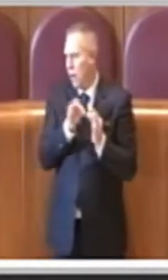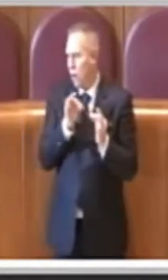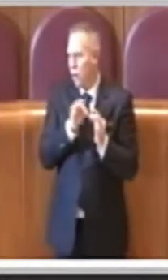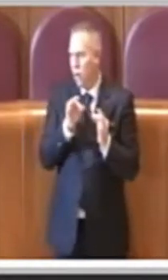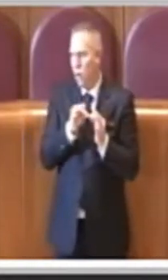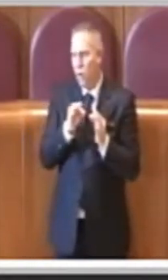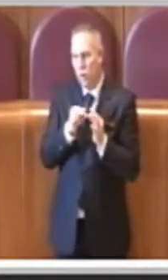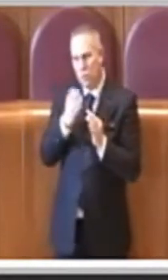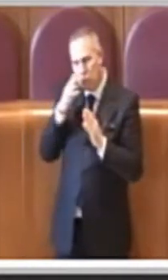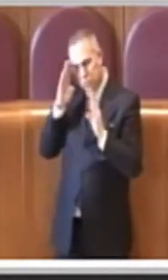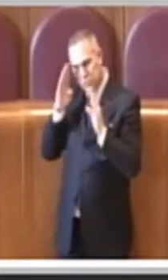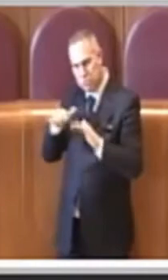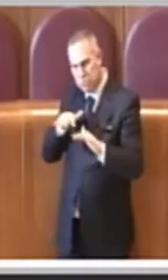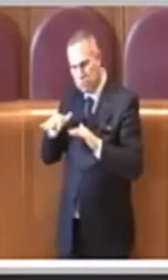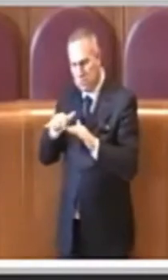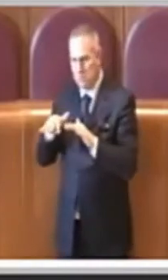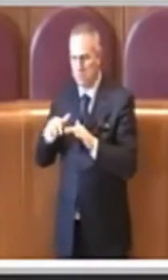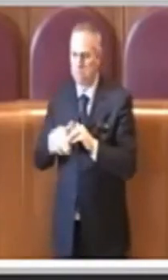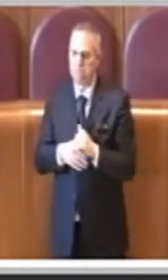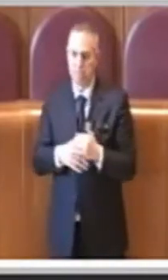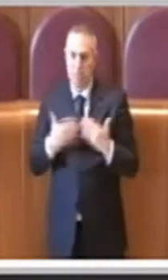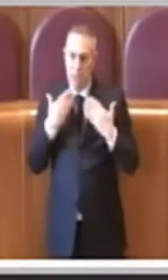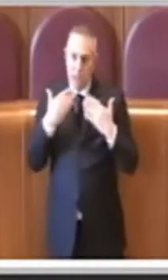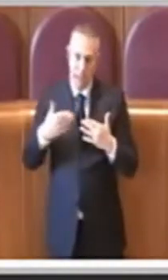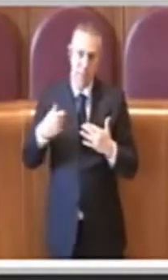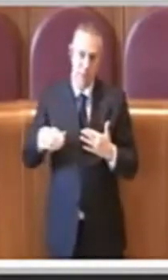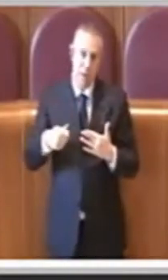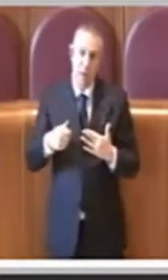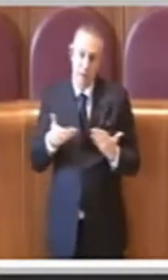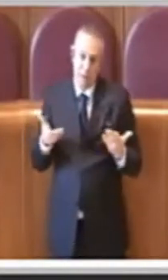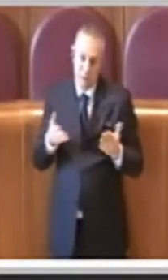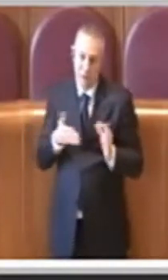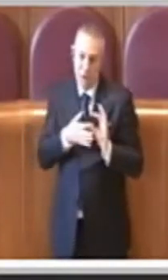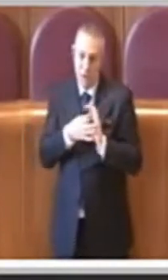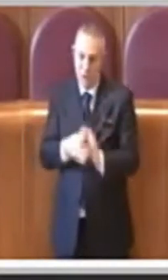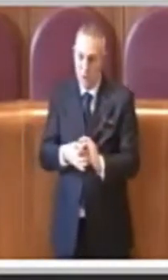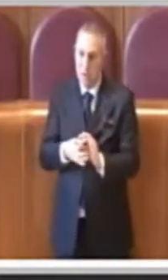e si muove in tal senso. Grazie Presidente. E quindi il voto favorevole della maggioranza.